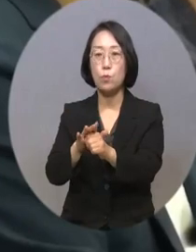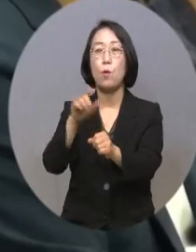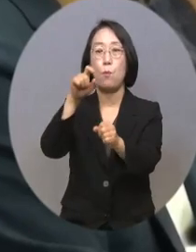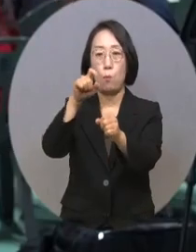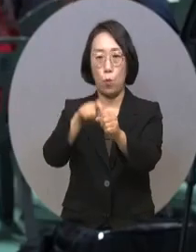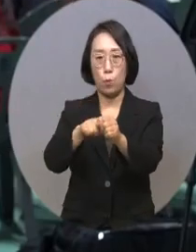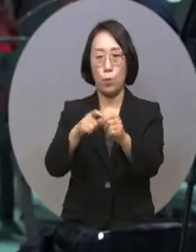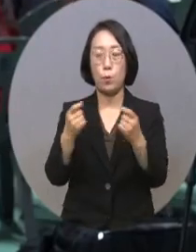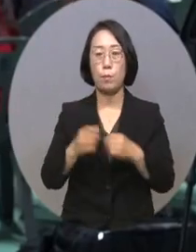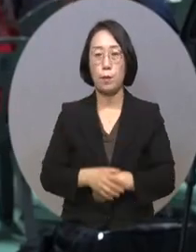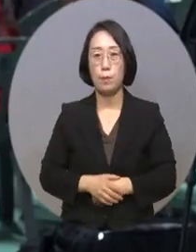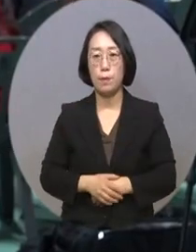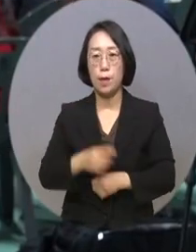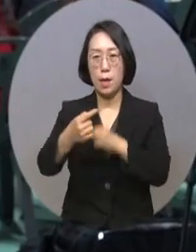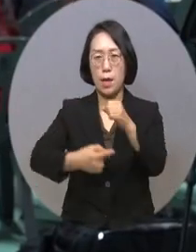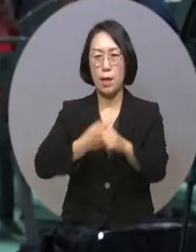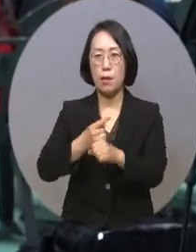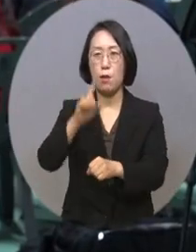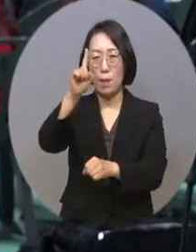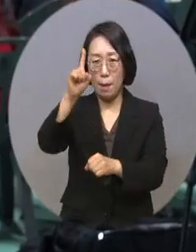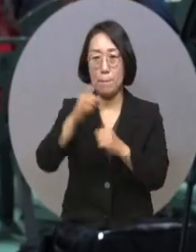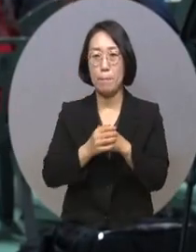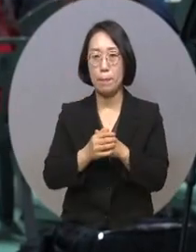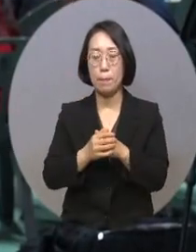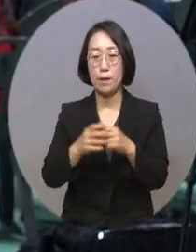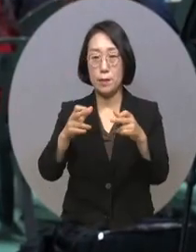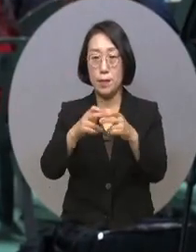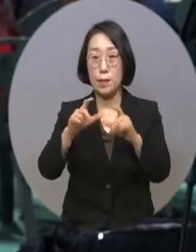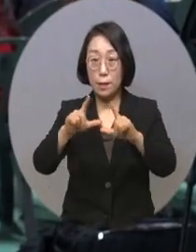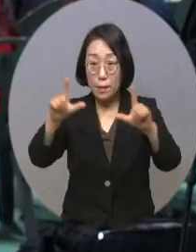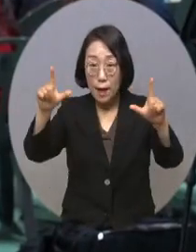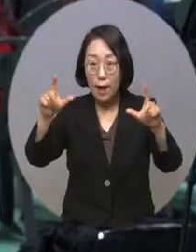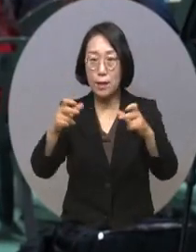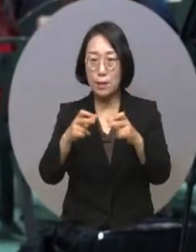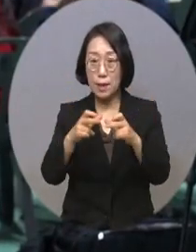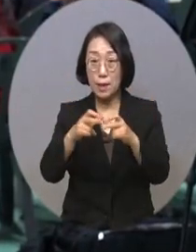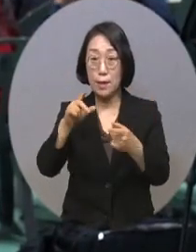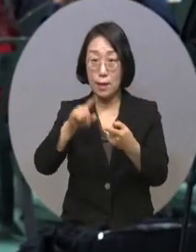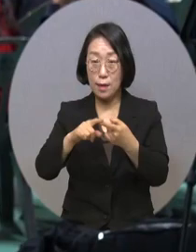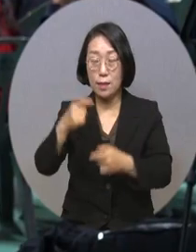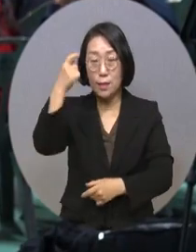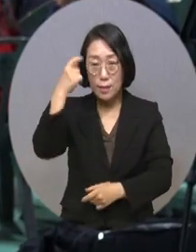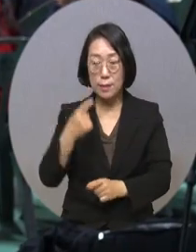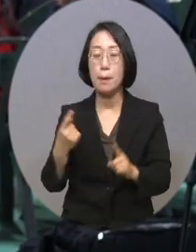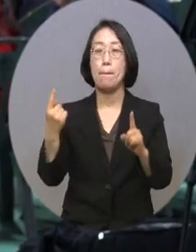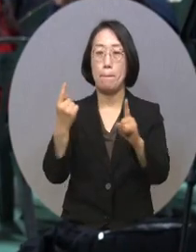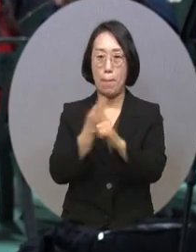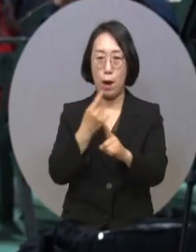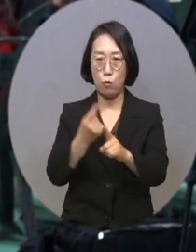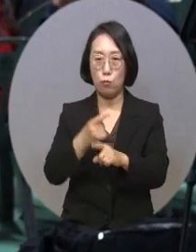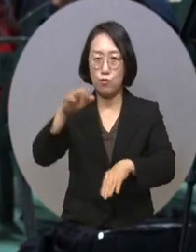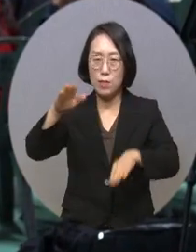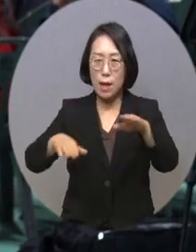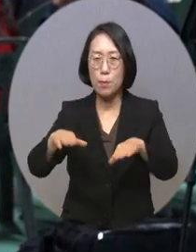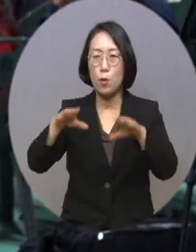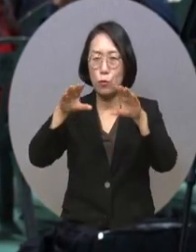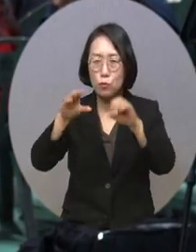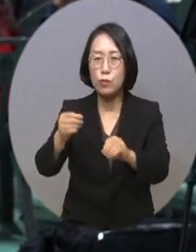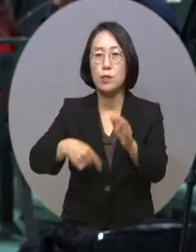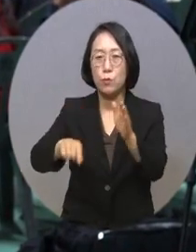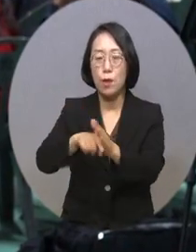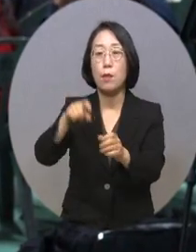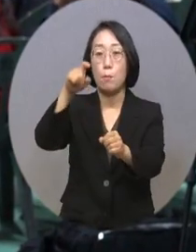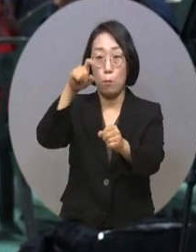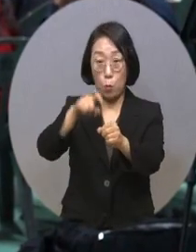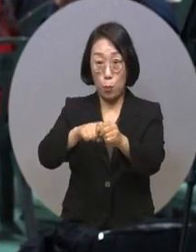계획입니다. 1년에 한 번 있는 장애인의 날은 장애인에 대한 인식 개선과 차별을 없애기 위해 만들어진